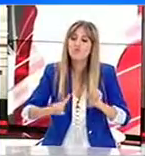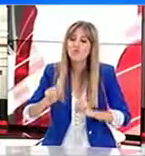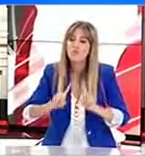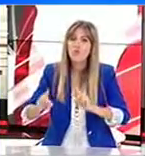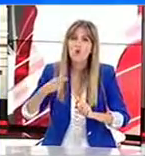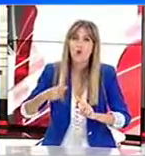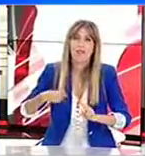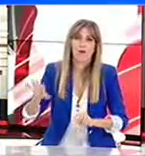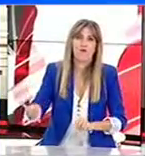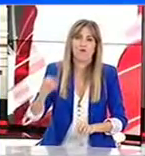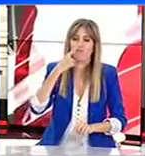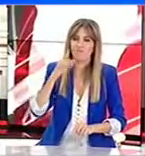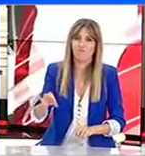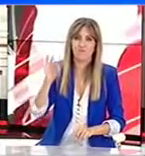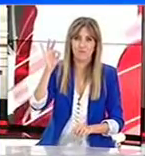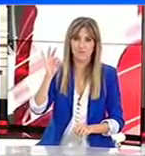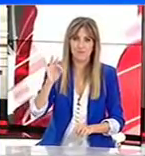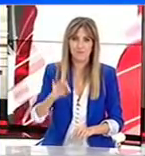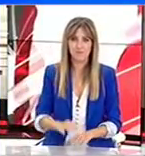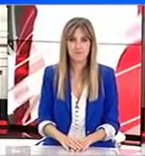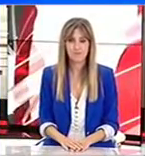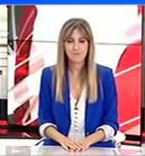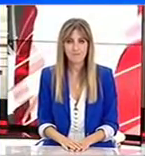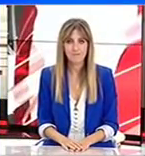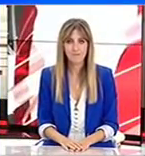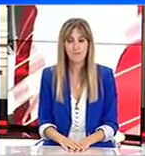Δήμους, τελικές αποφάσεις θα τις πάρει η Κεντρική Πολιτική